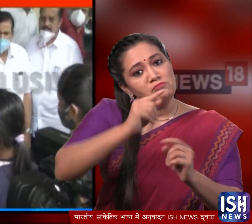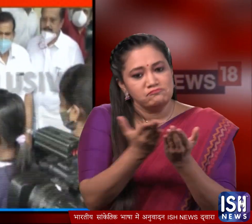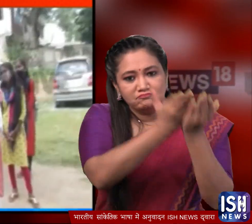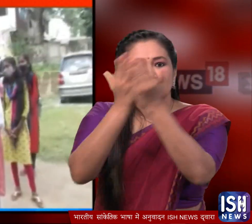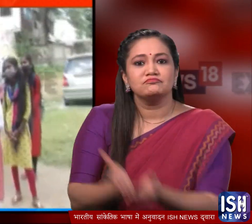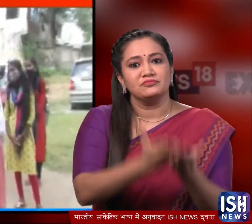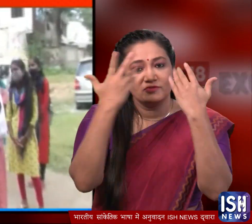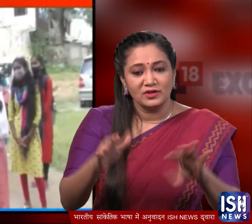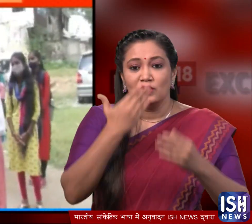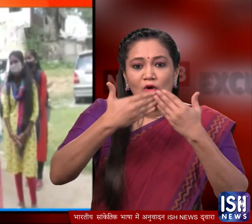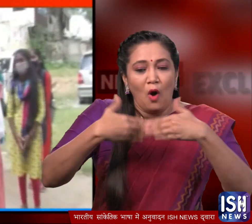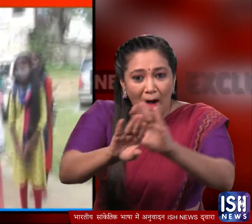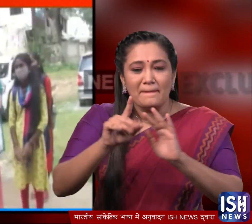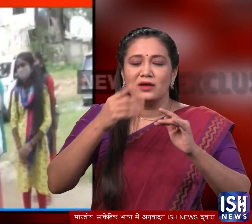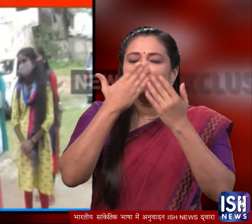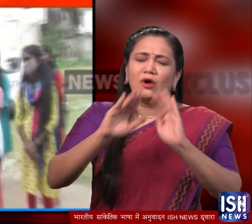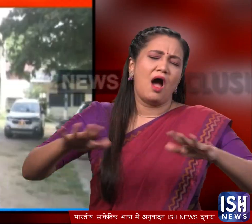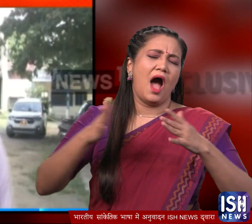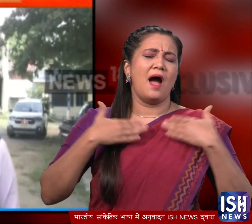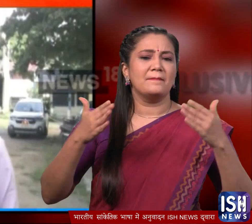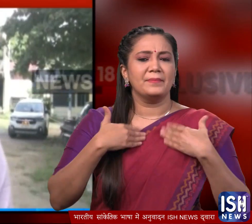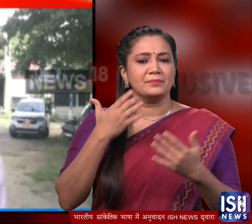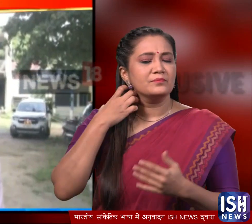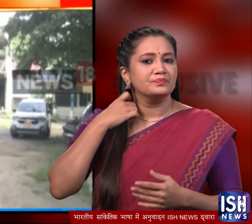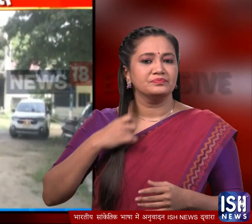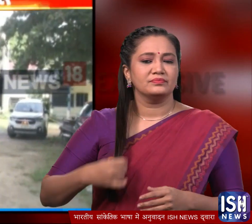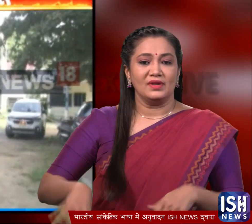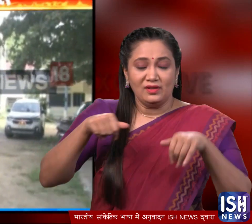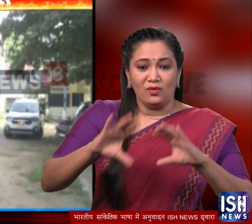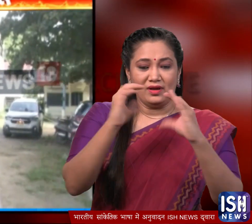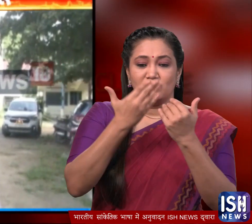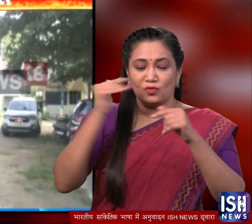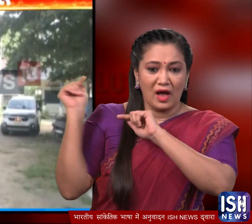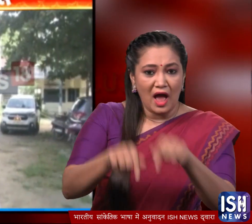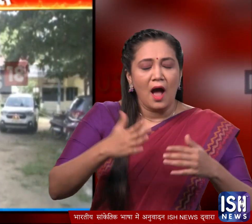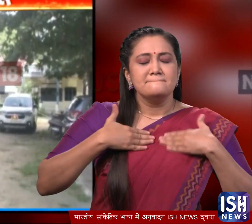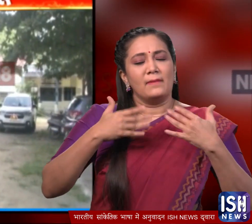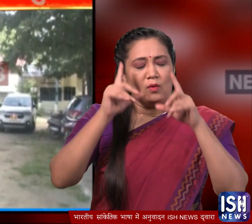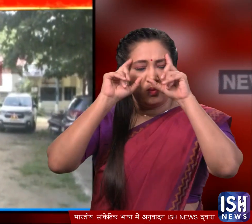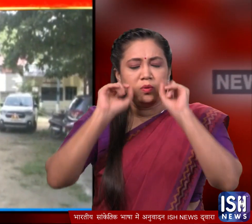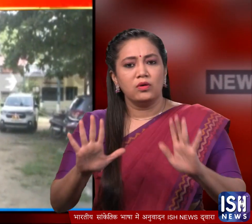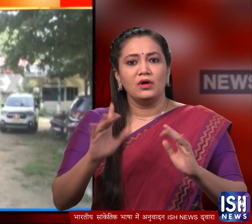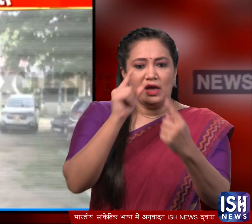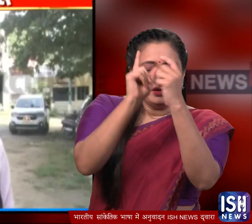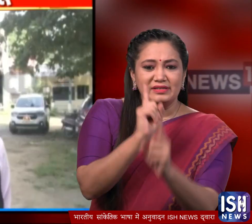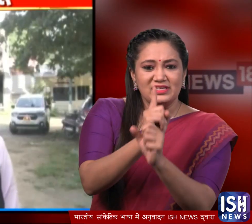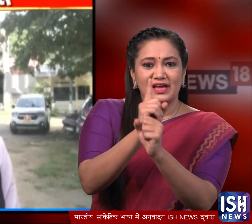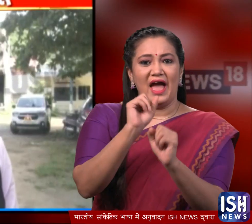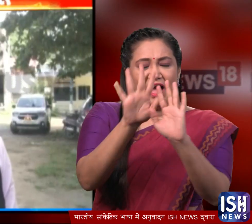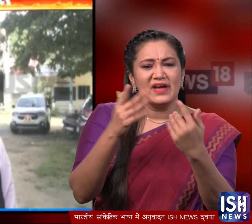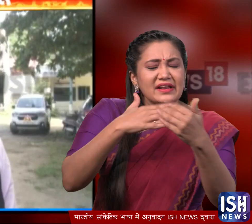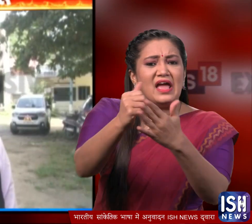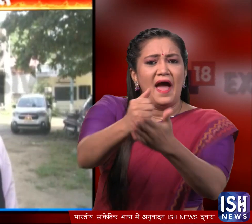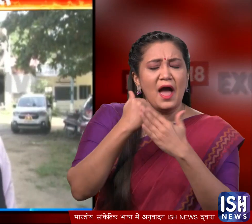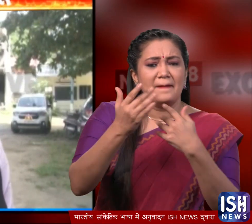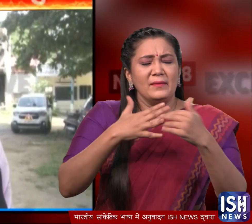भी आरती उतारी। स्कूल खुलने से बच्चे काफी खुश दिखाई दिए। ऑफलाइन क्लासेस बहुत अच्छा लगता है क्योंकि बोर्ड सामने रहता है, कोई सी भी